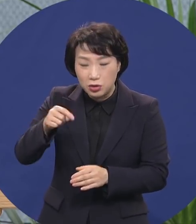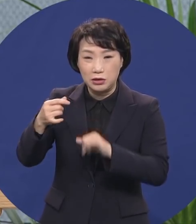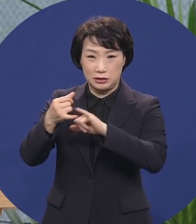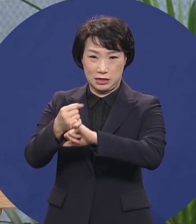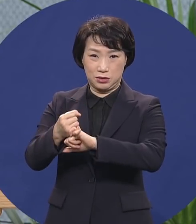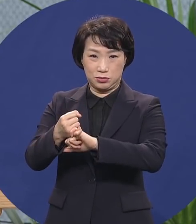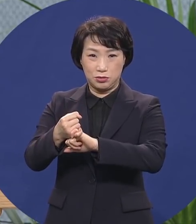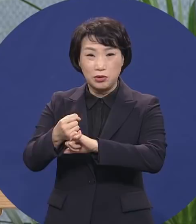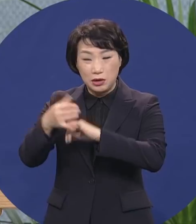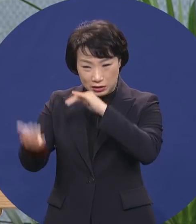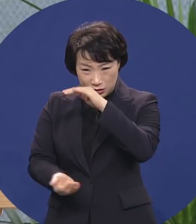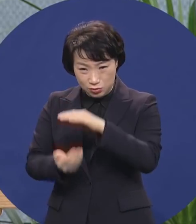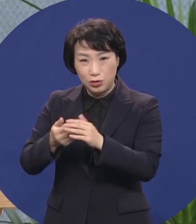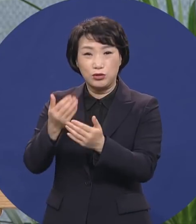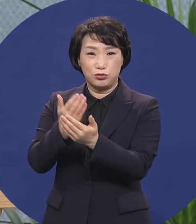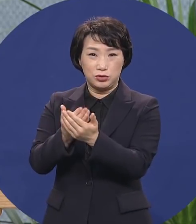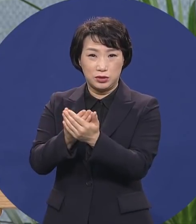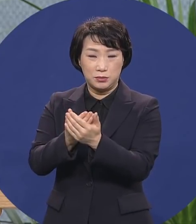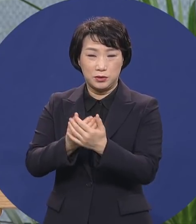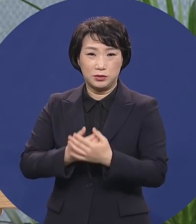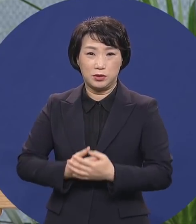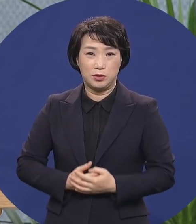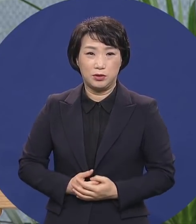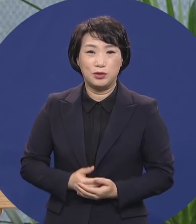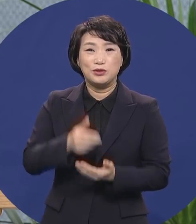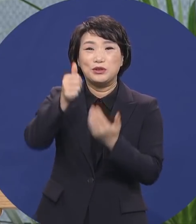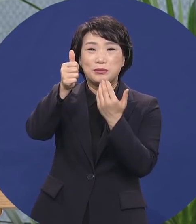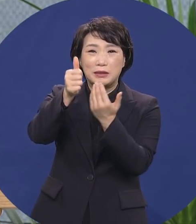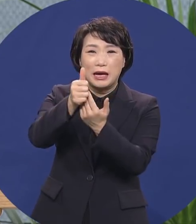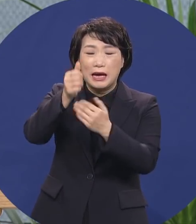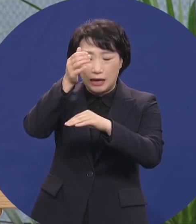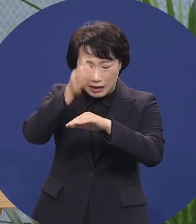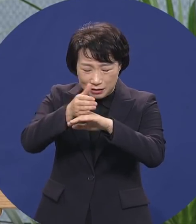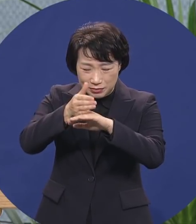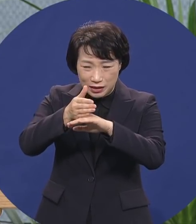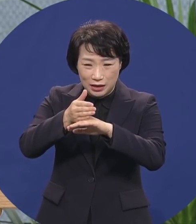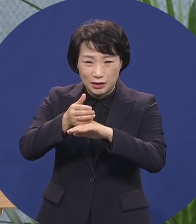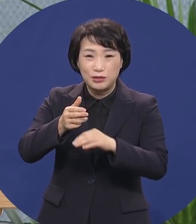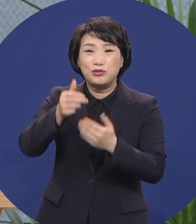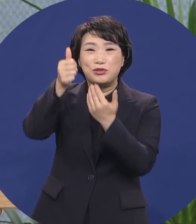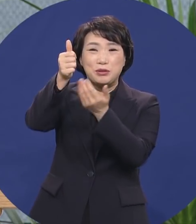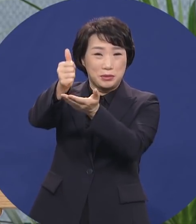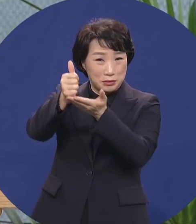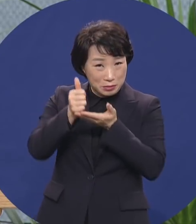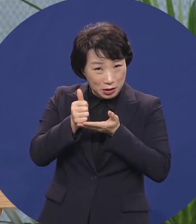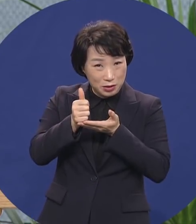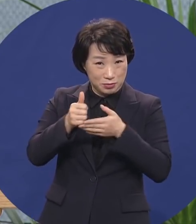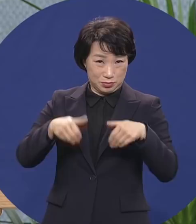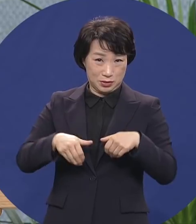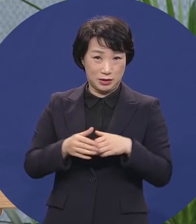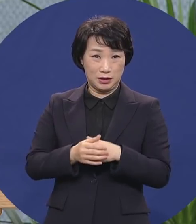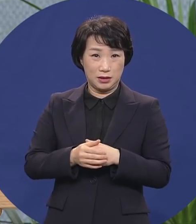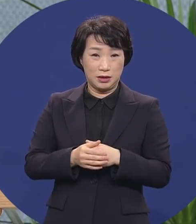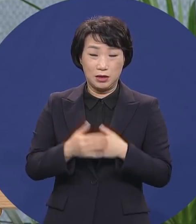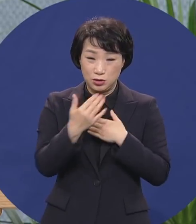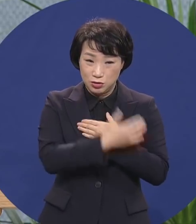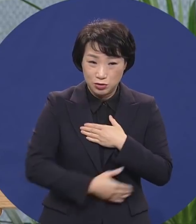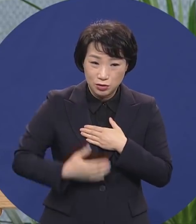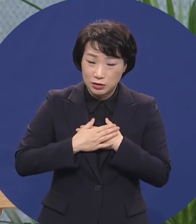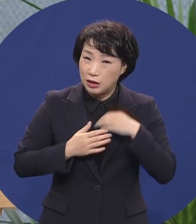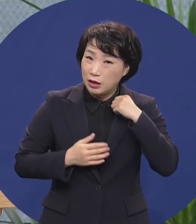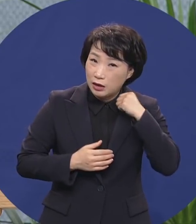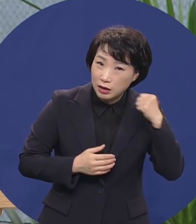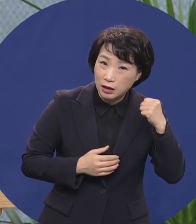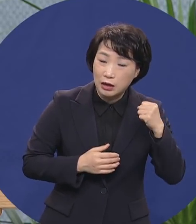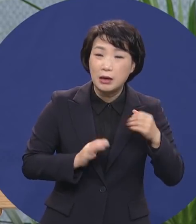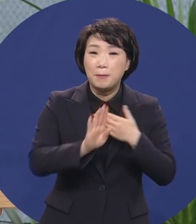약속으로 이루어지게 하소서. 주님 앞에 감사함으로 주님을 얻을지언정 육신이